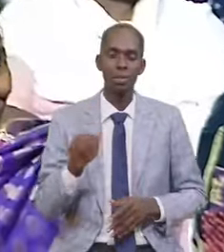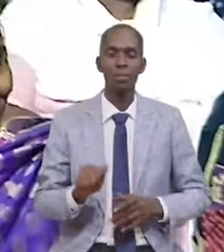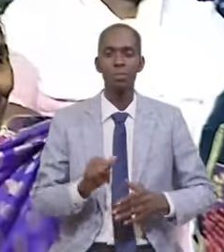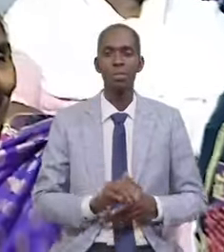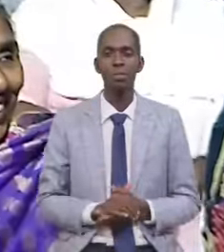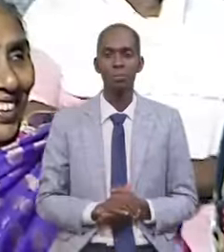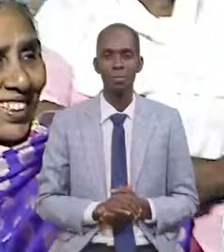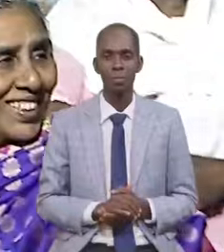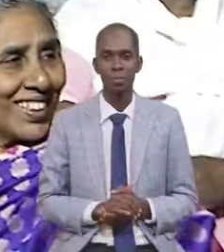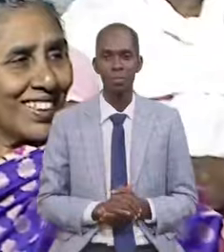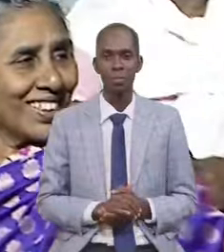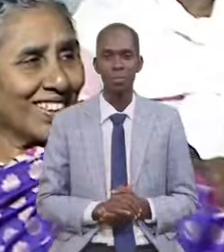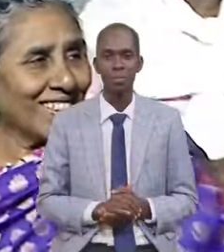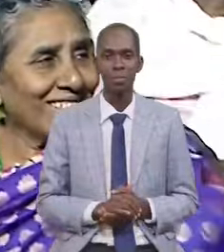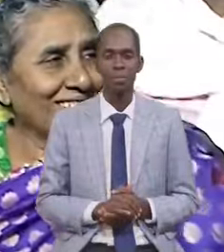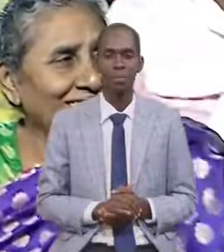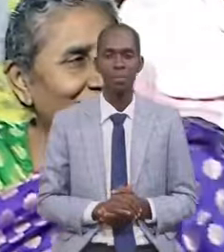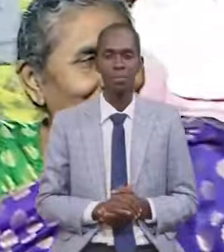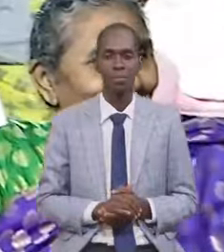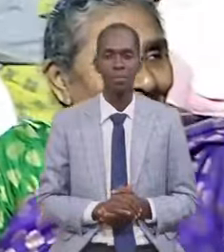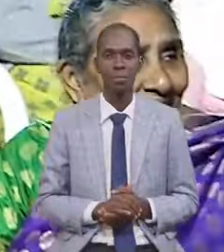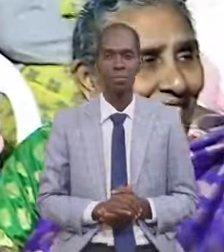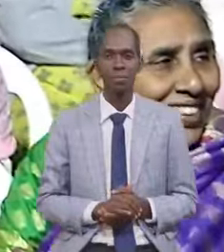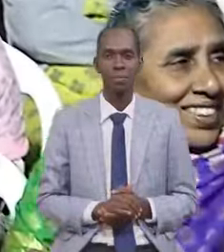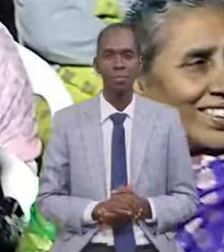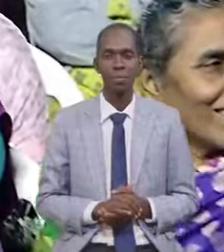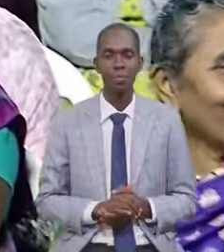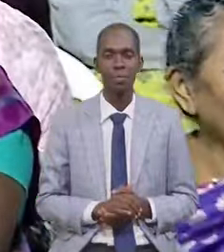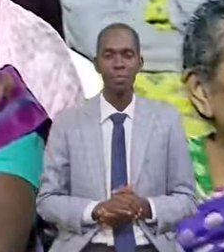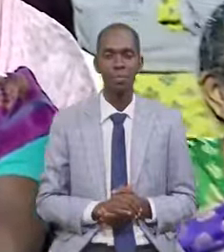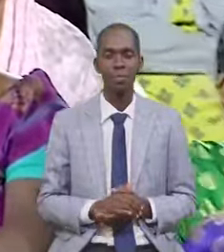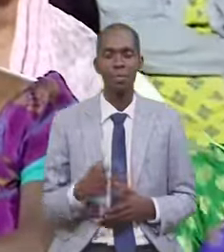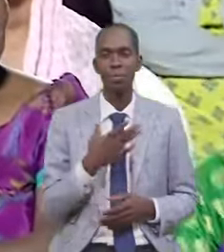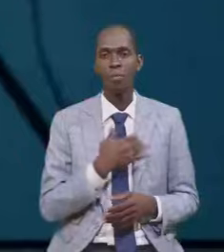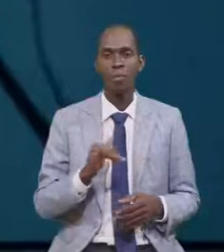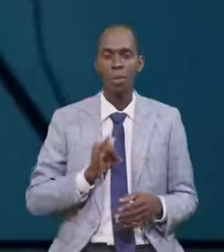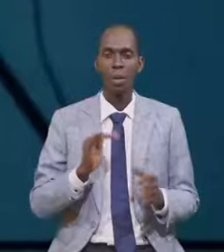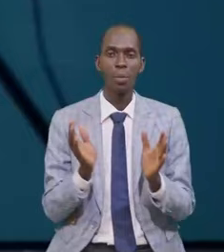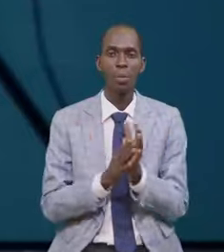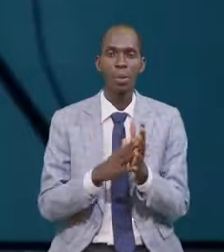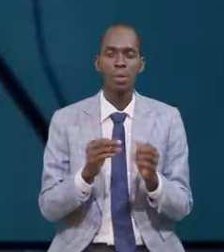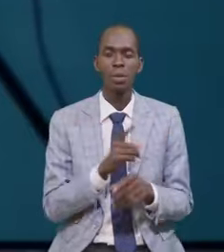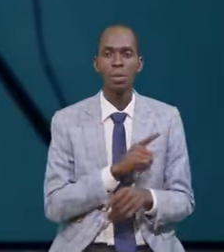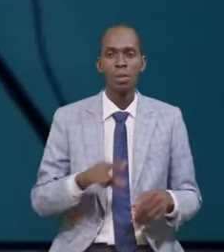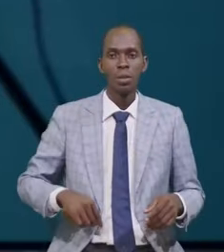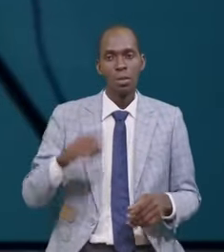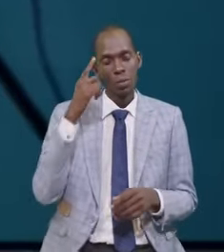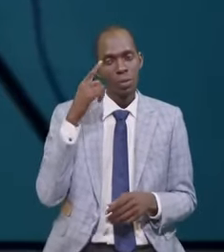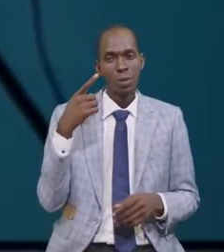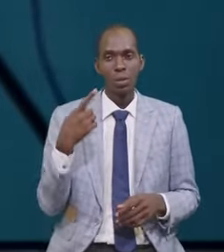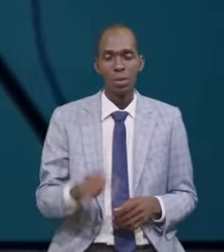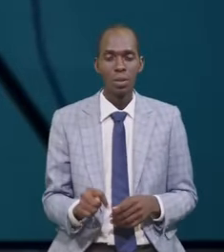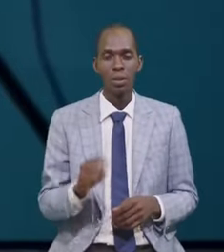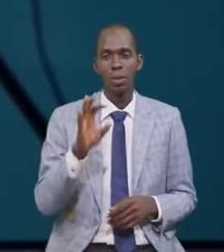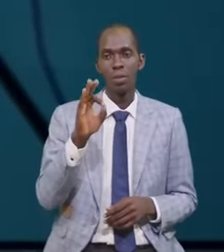సేవకుల నాయకులు, రాజకీయ నాయకులందరికీ కూడా నా ధన్యవాదాలు తెలియజేస్తున్నాను. And I praise the Lord for the force, for the police.